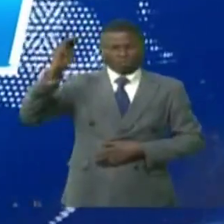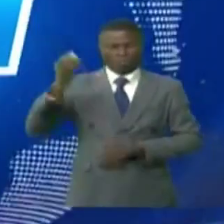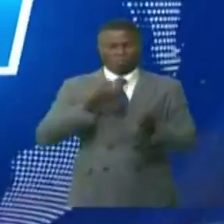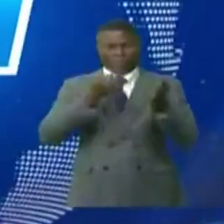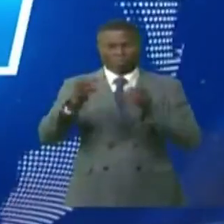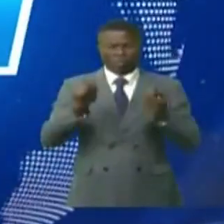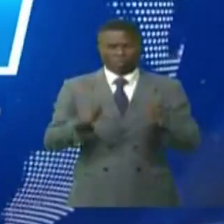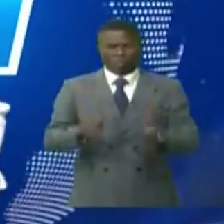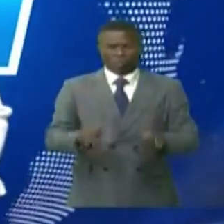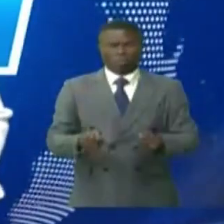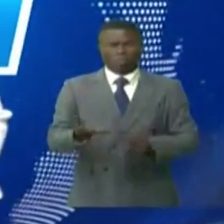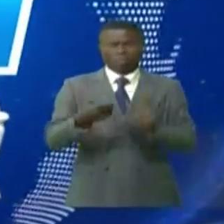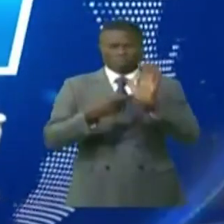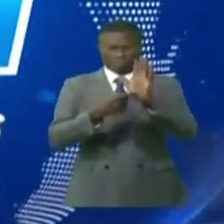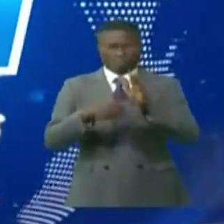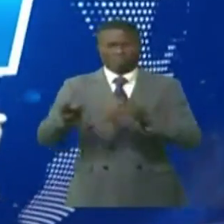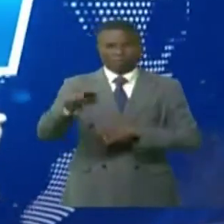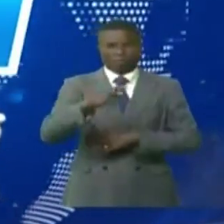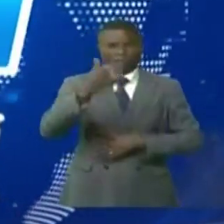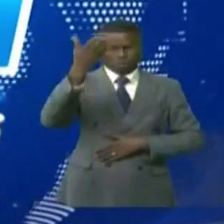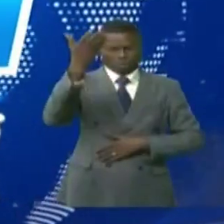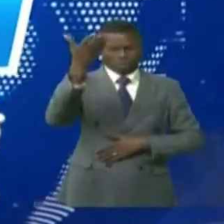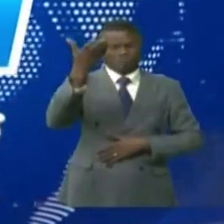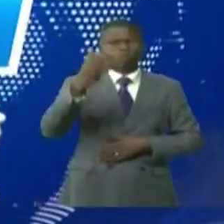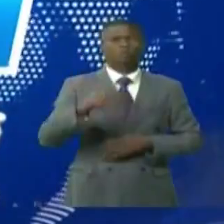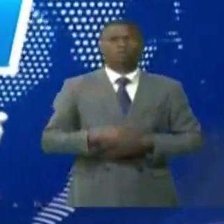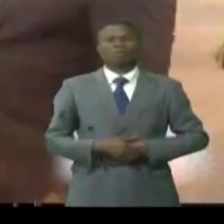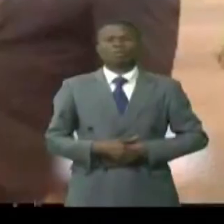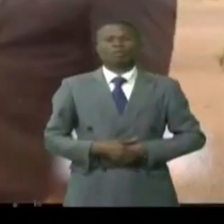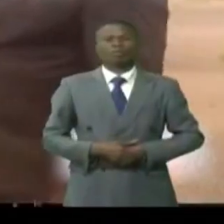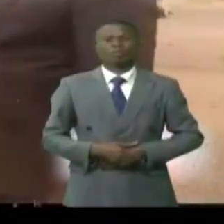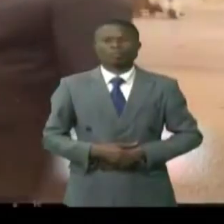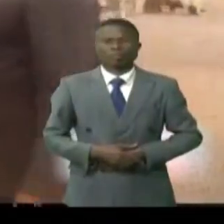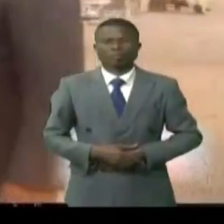dans ce reportage que nous proposent Joël Kayembe et Pascal Chichot.